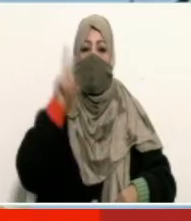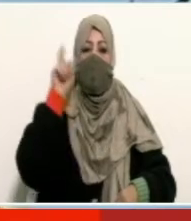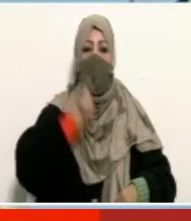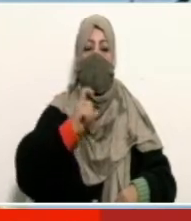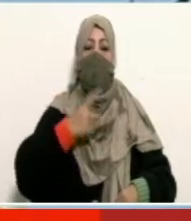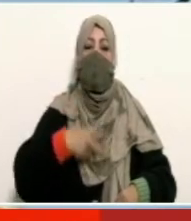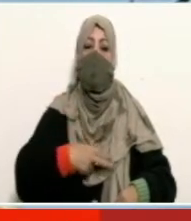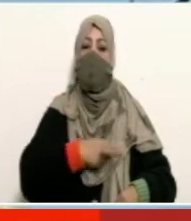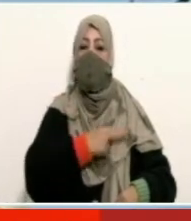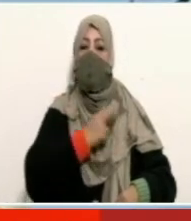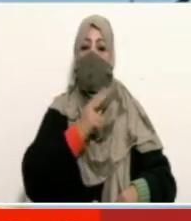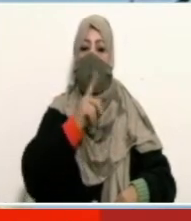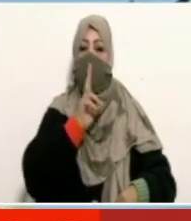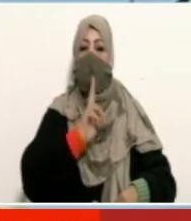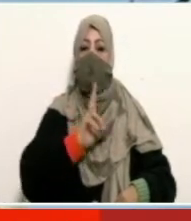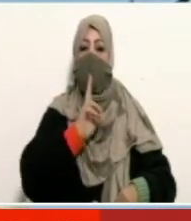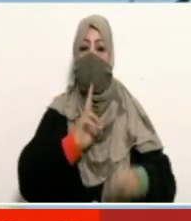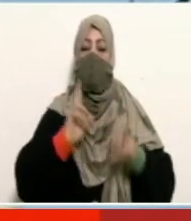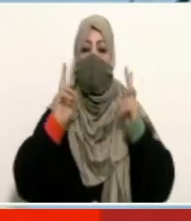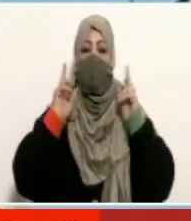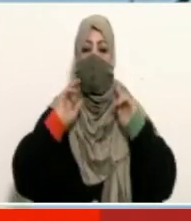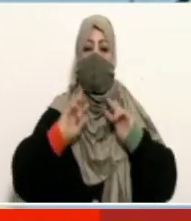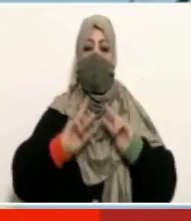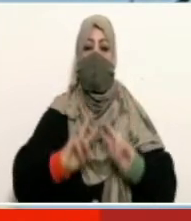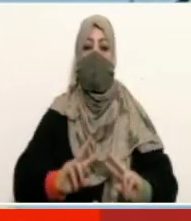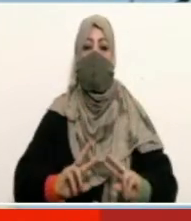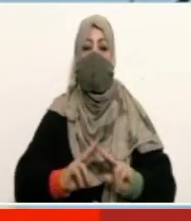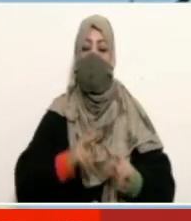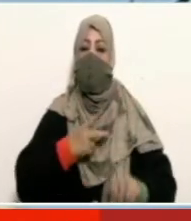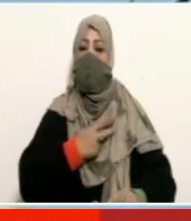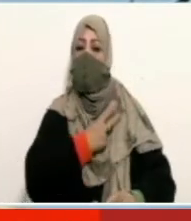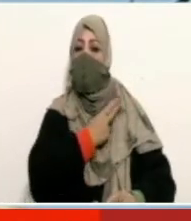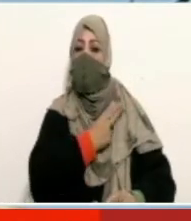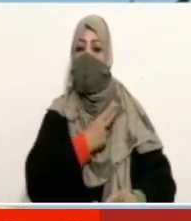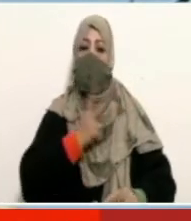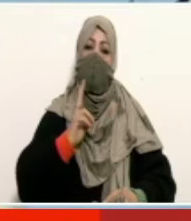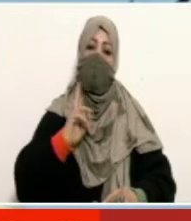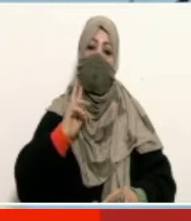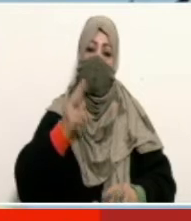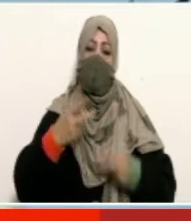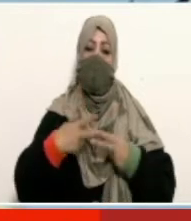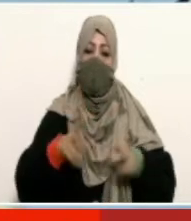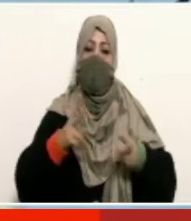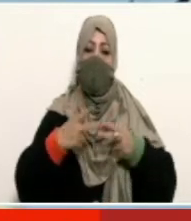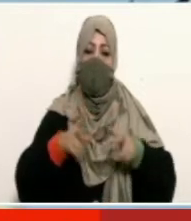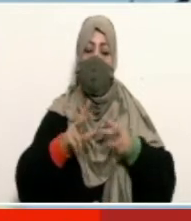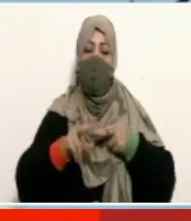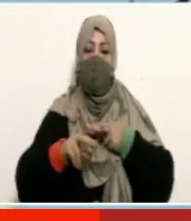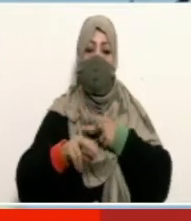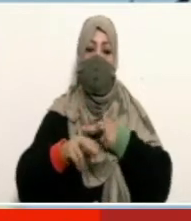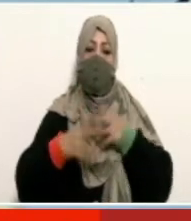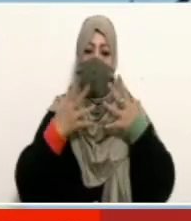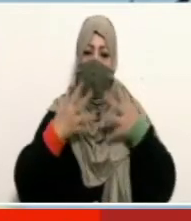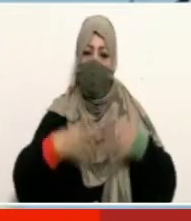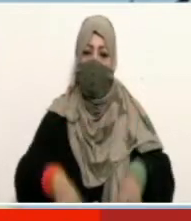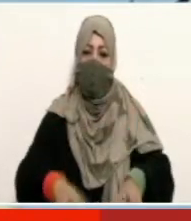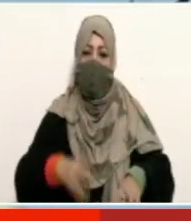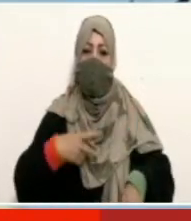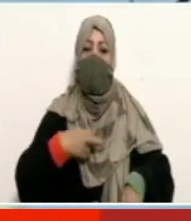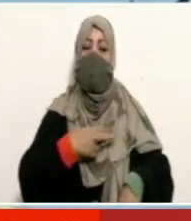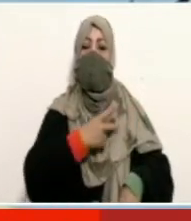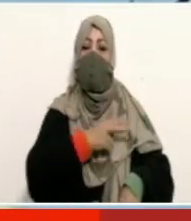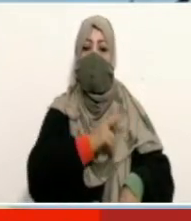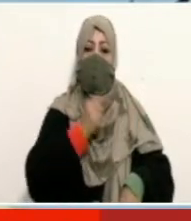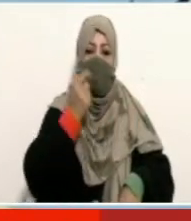أن يجوز الأخذ منها، وكذلك ما كان ما نبت مثلا على الخدين أو ما نبت على